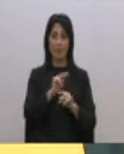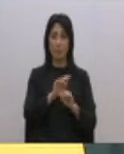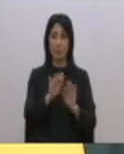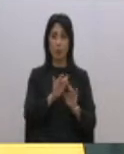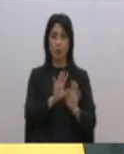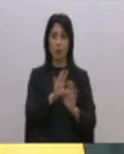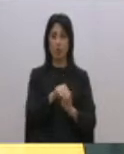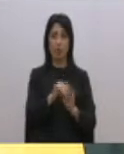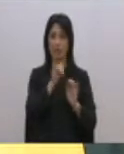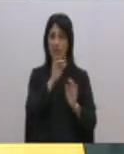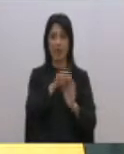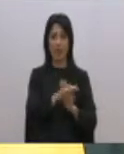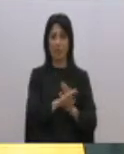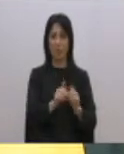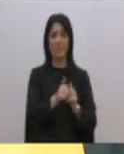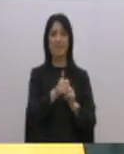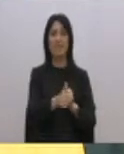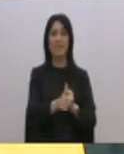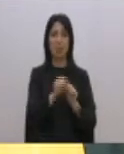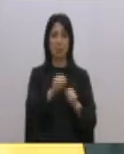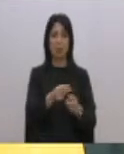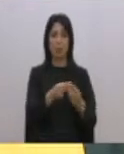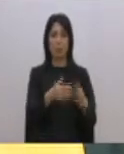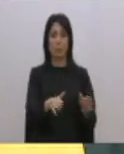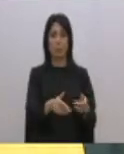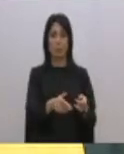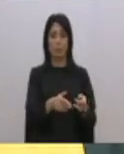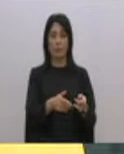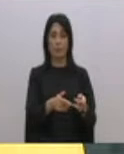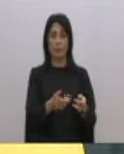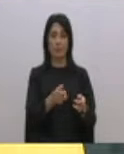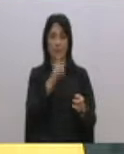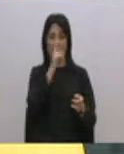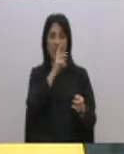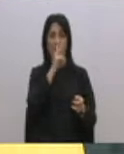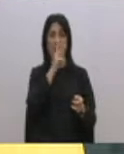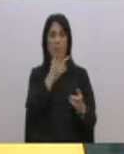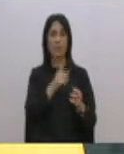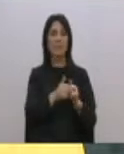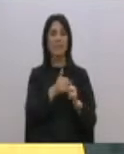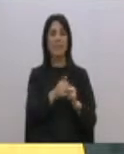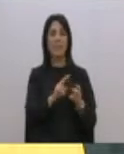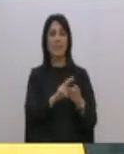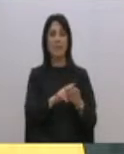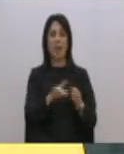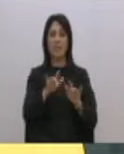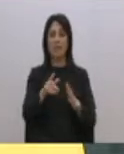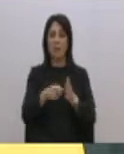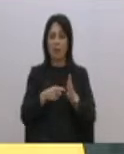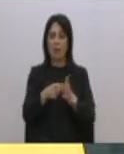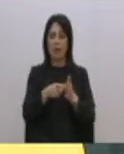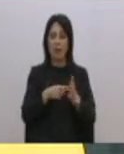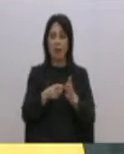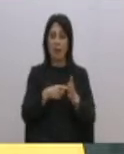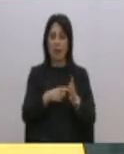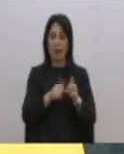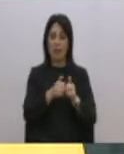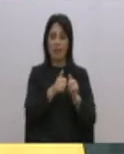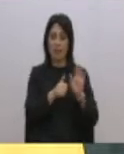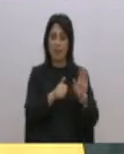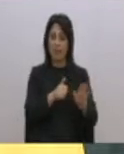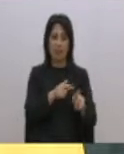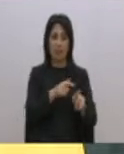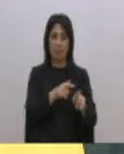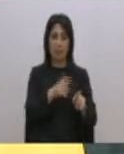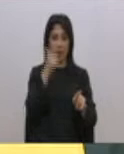პროცესში ვერ ერთვებიან თუნდაც იმ კონკრეტული ინფრასტრუქტურის გათვალისწინებით, რომელიც არსებობს, ხომ? და არა მარტო